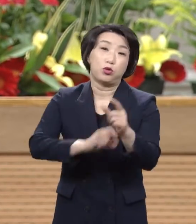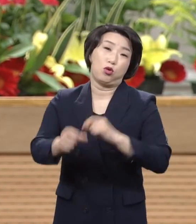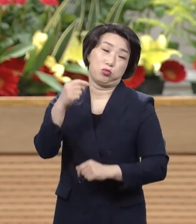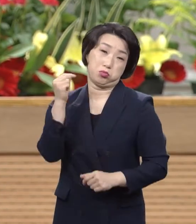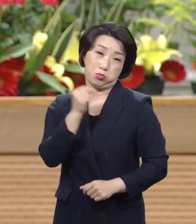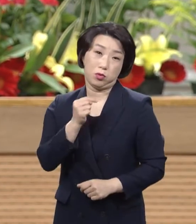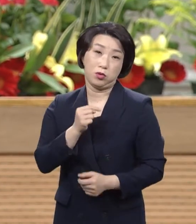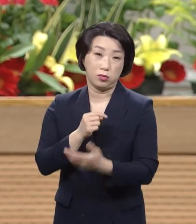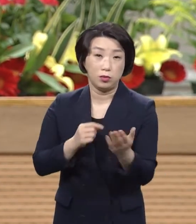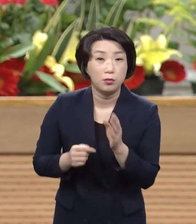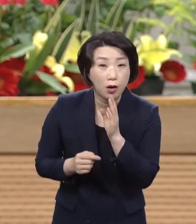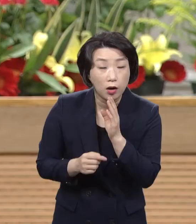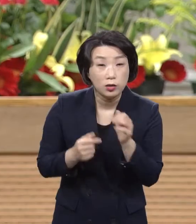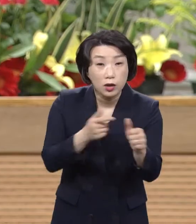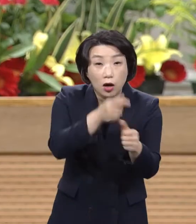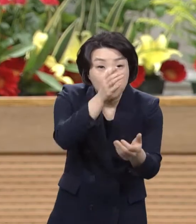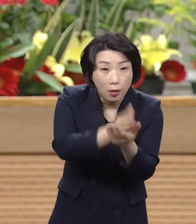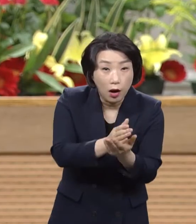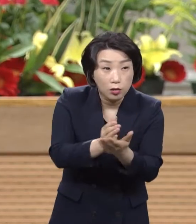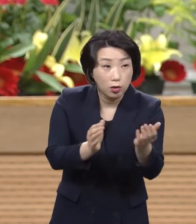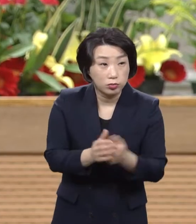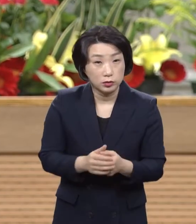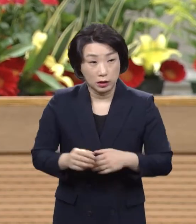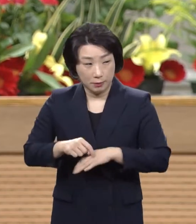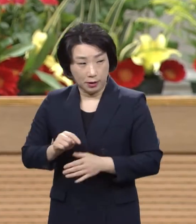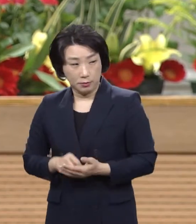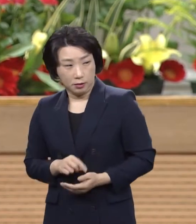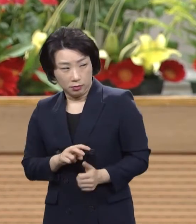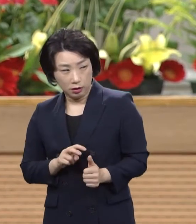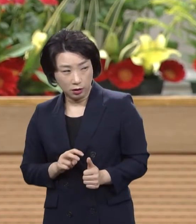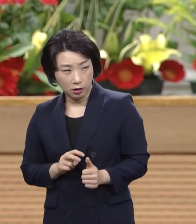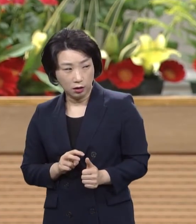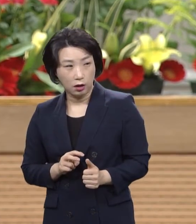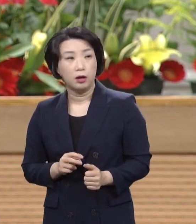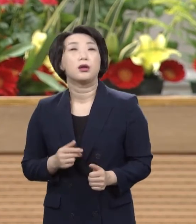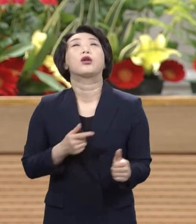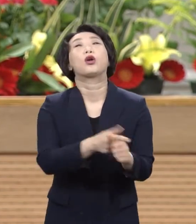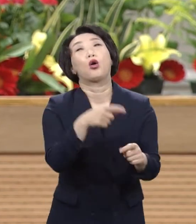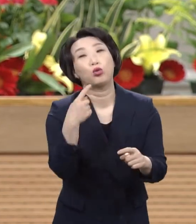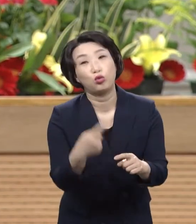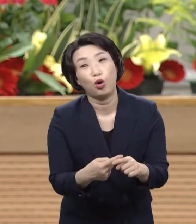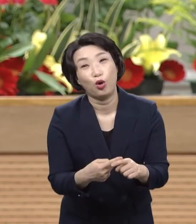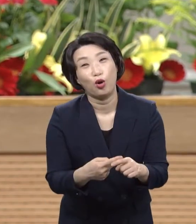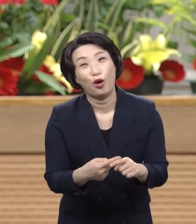말입니다. 살인하지 말라고 했는데 내 속에 미움만 있어도 살인이래.